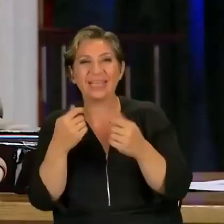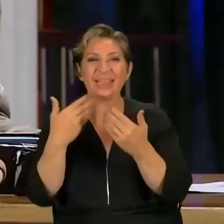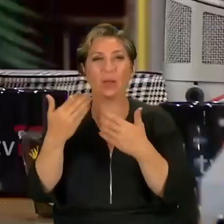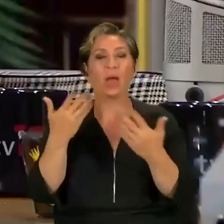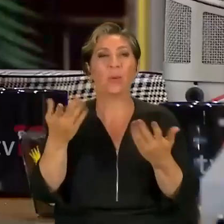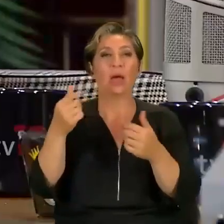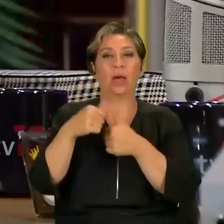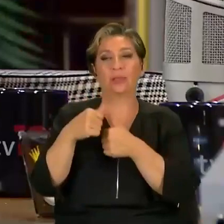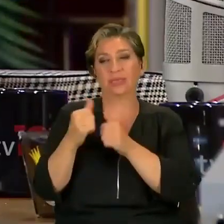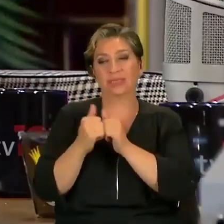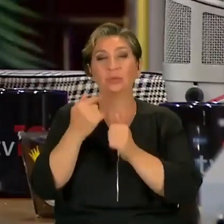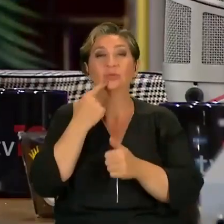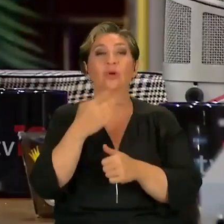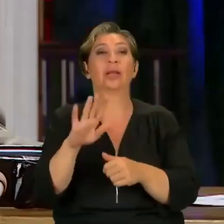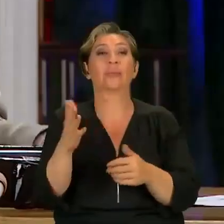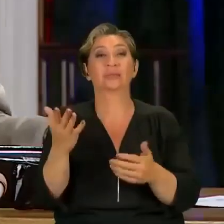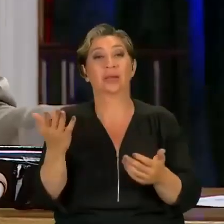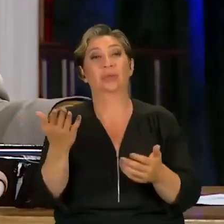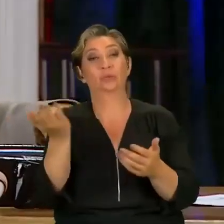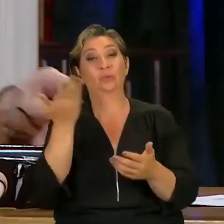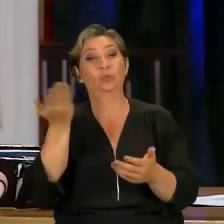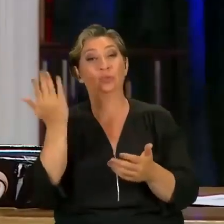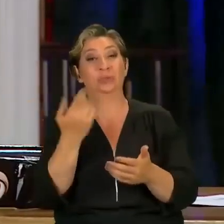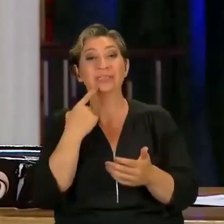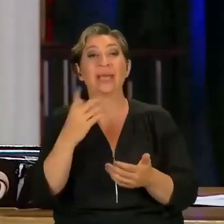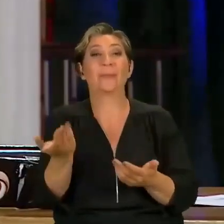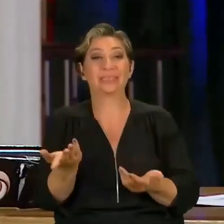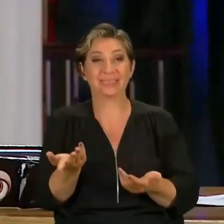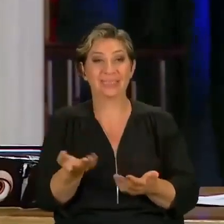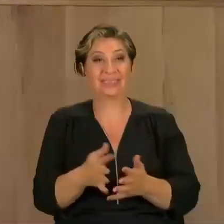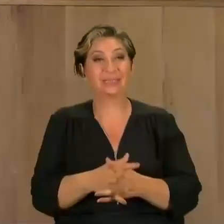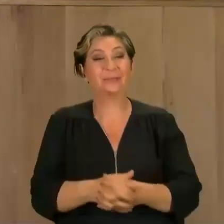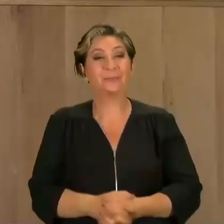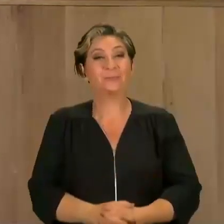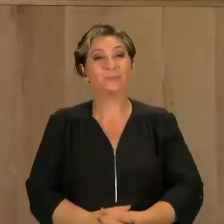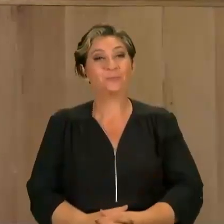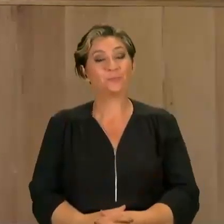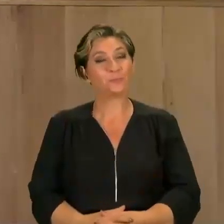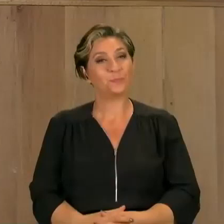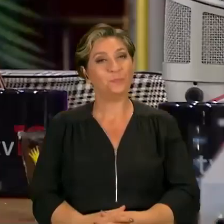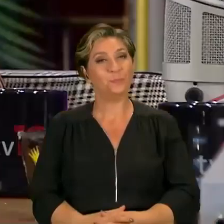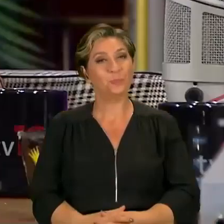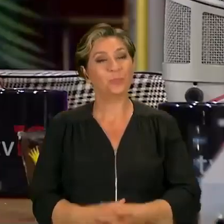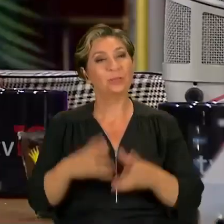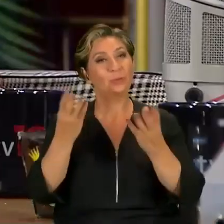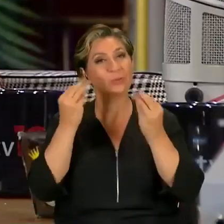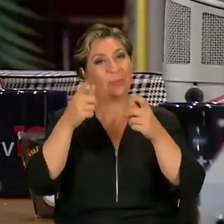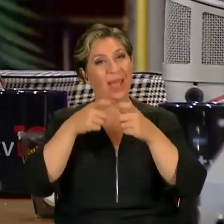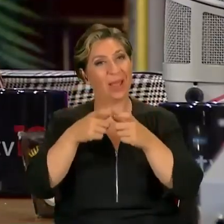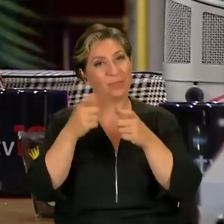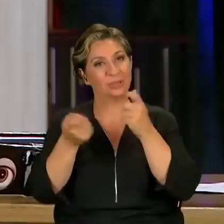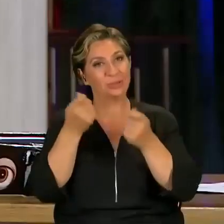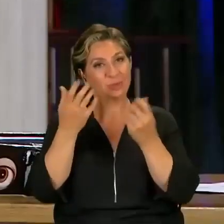ediyor. Ama onu hanımın yanında söyleyemez ki sürüsüne bereket diyecek hali yok adamın herhalde. Peki tatlım efendim. Çok güzel bir